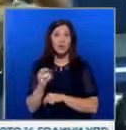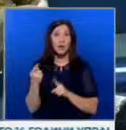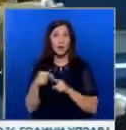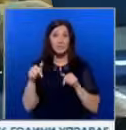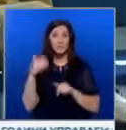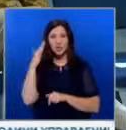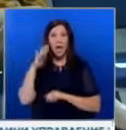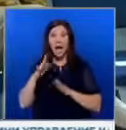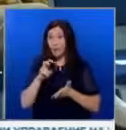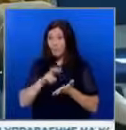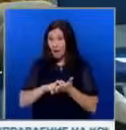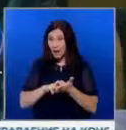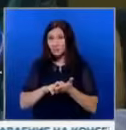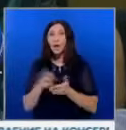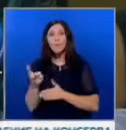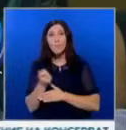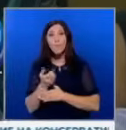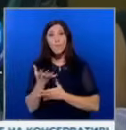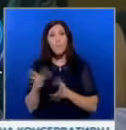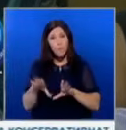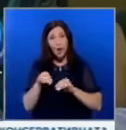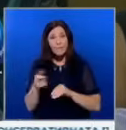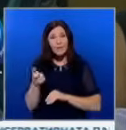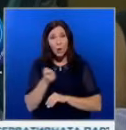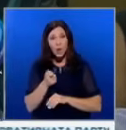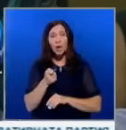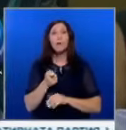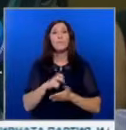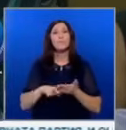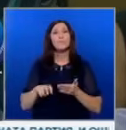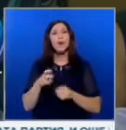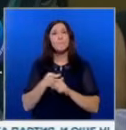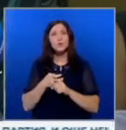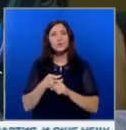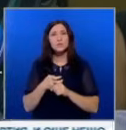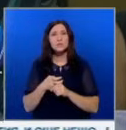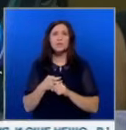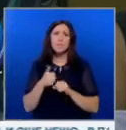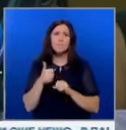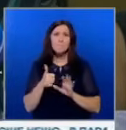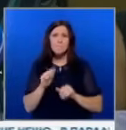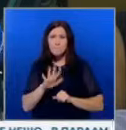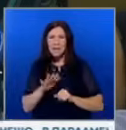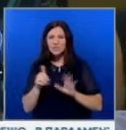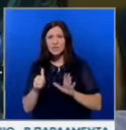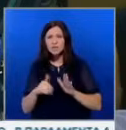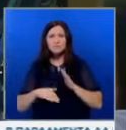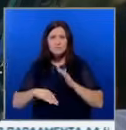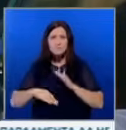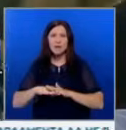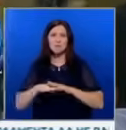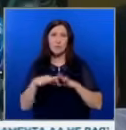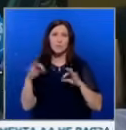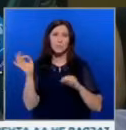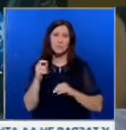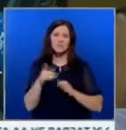дата. Ако банката поеме дълга на болницата, те ще дължи на 5-6 максимум процента, при това разсрочено, с възможност за дългоплащане и